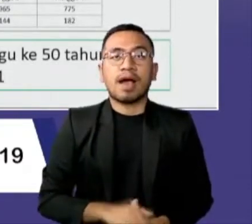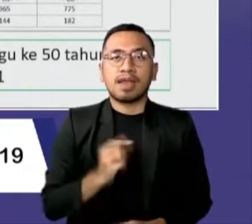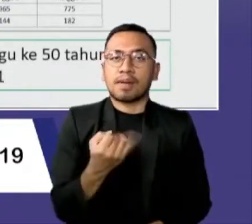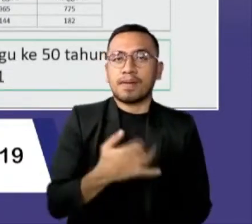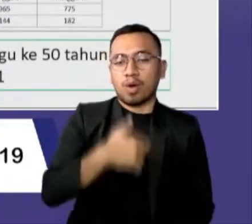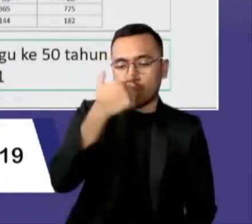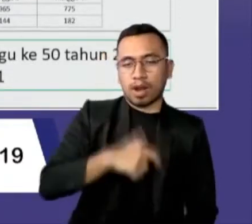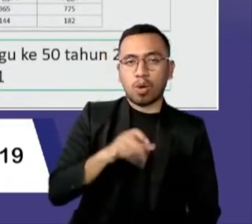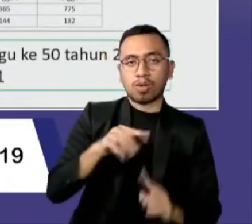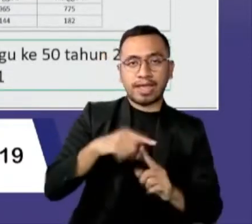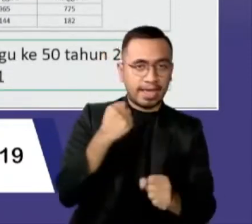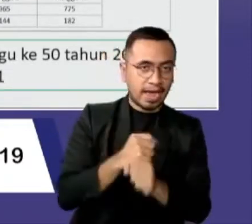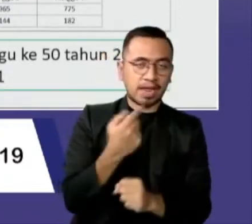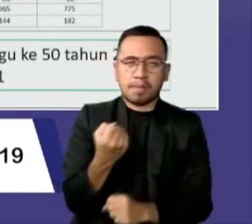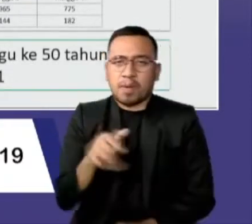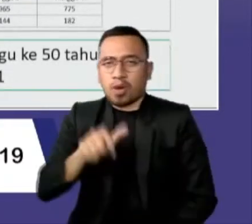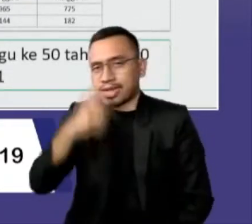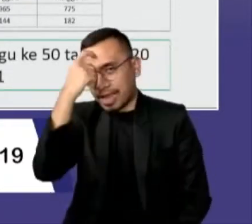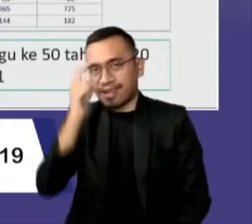ada 38. Nah,